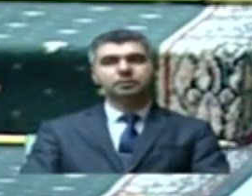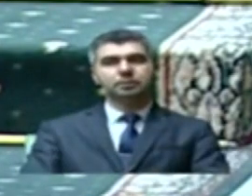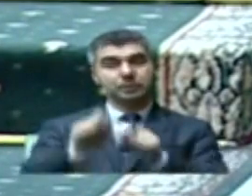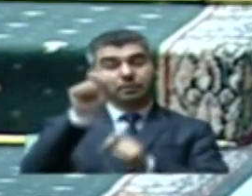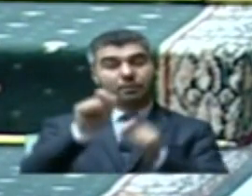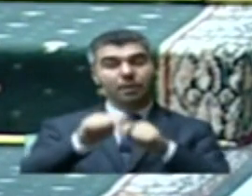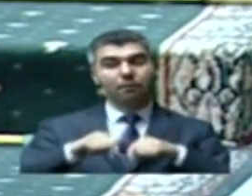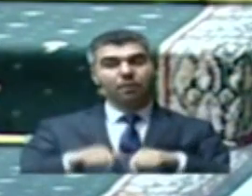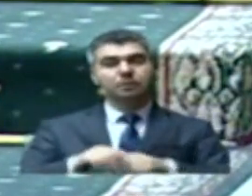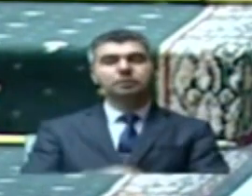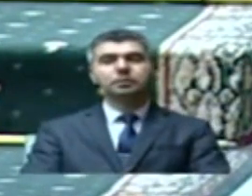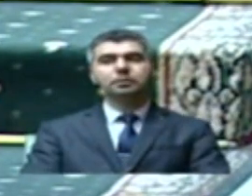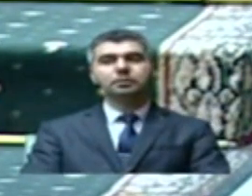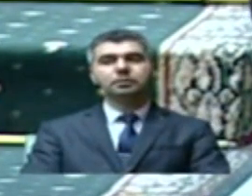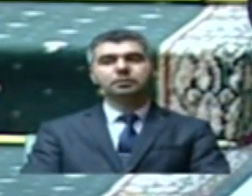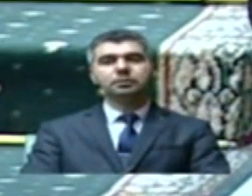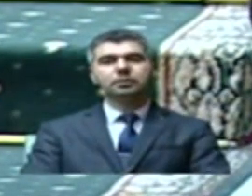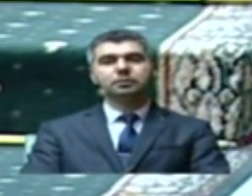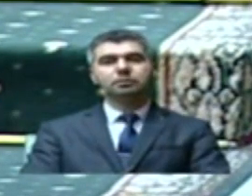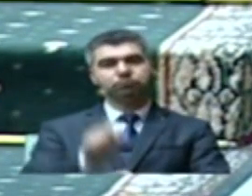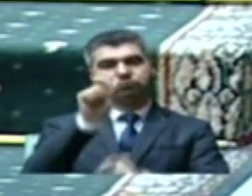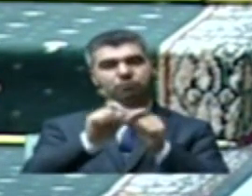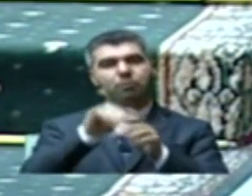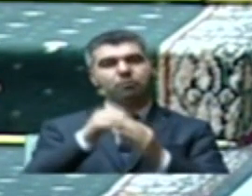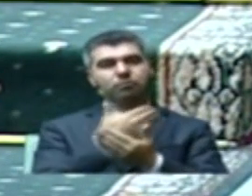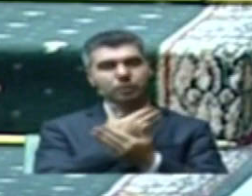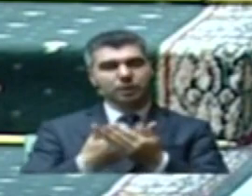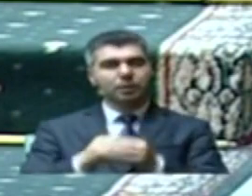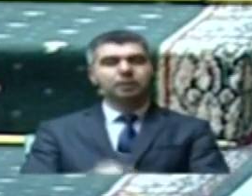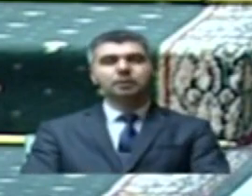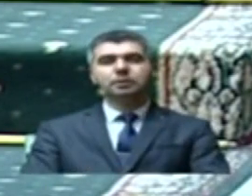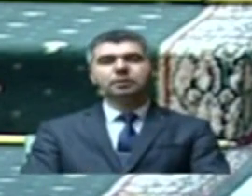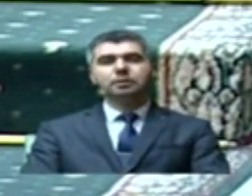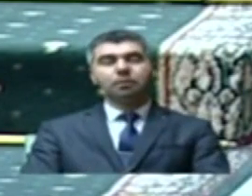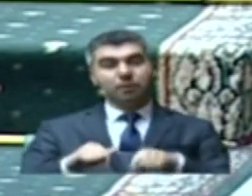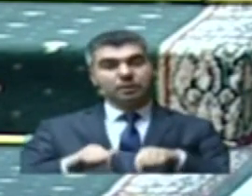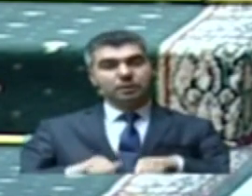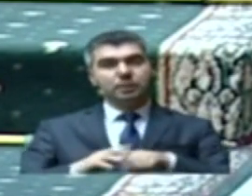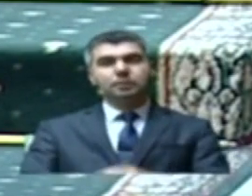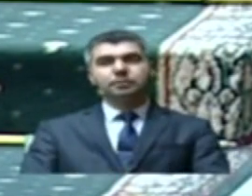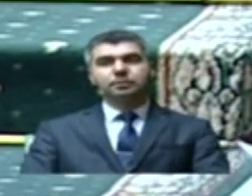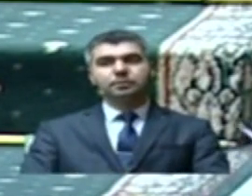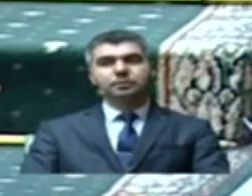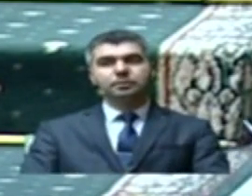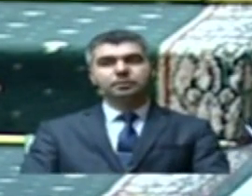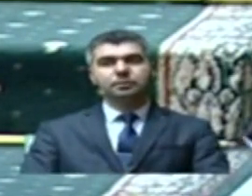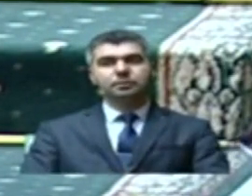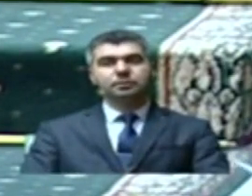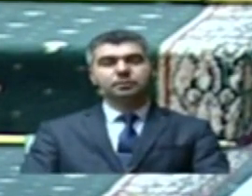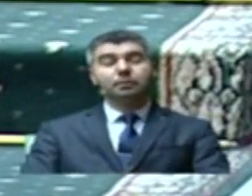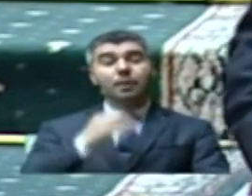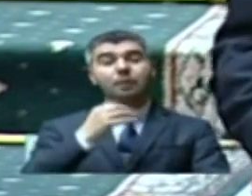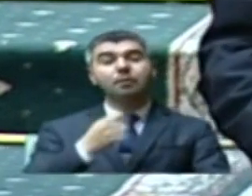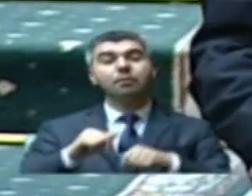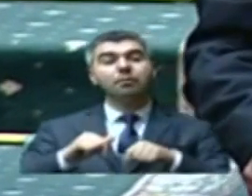السيدان الوزيران، السيدات والسادة المستشارين. السيد الوزير، لقد أقدمت